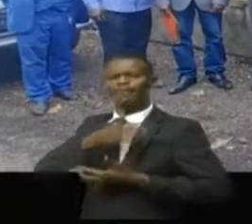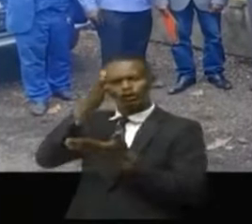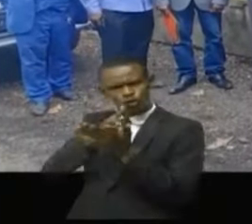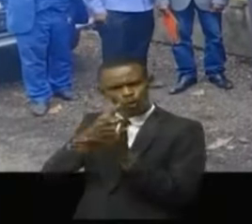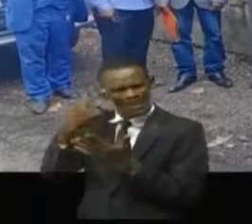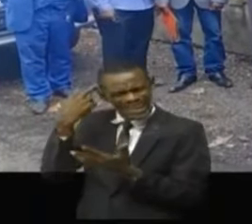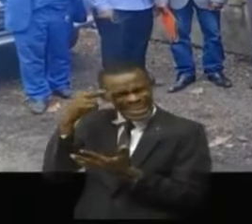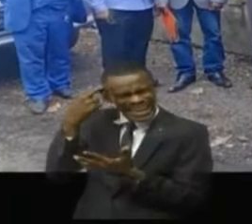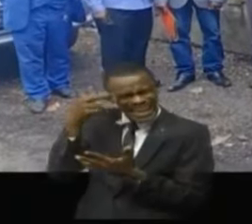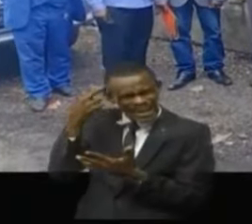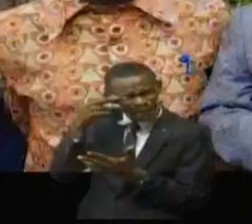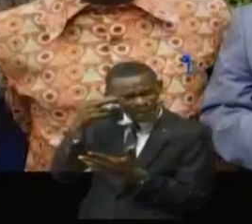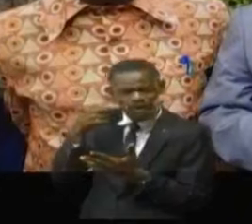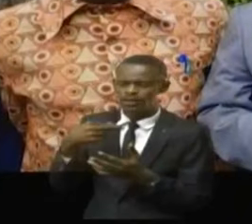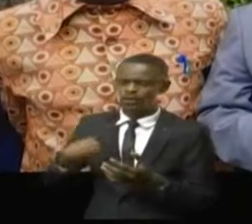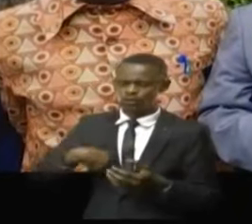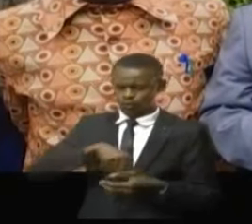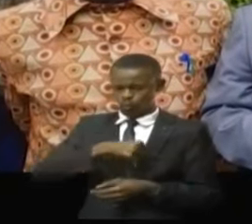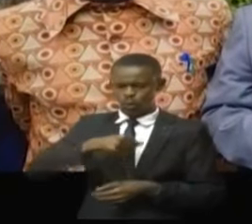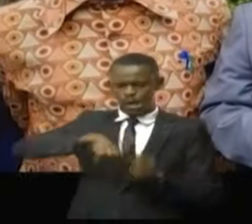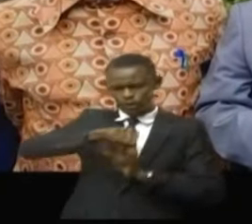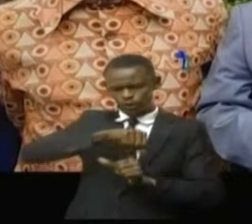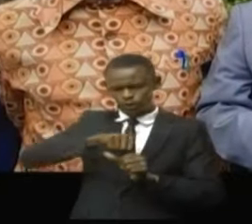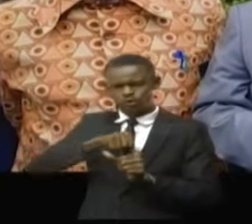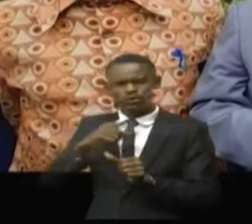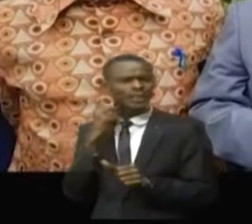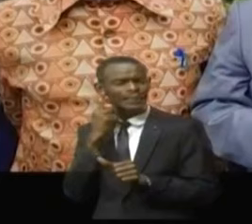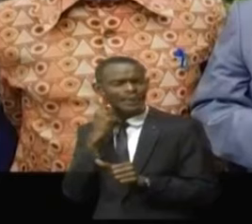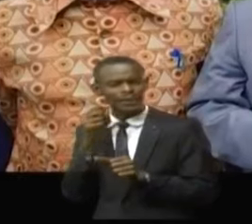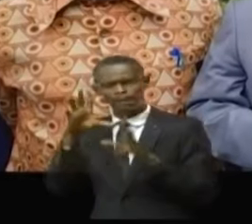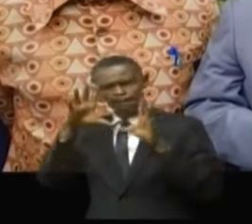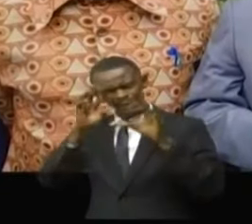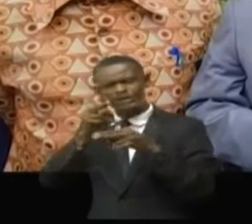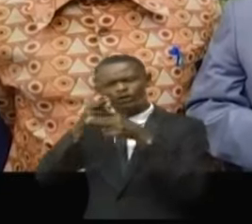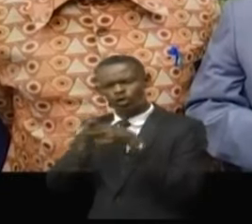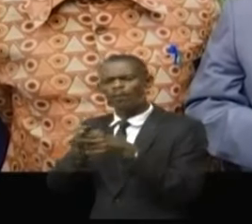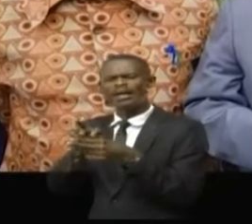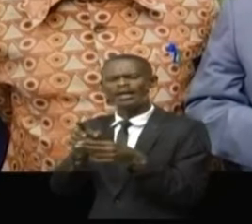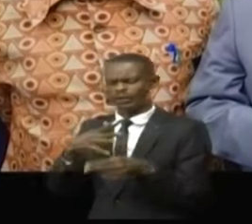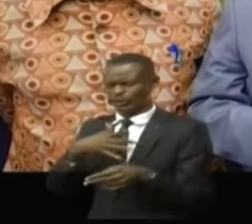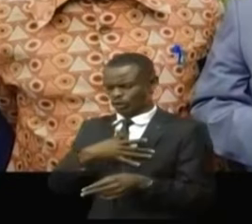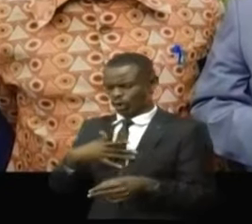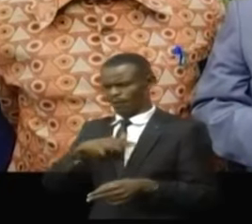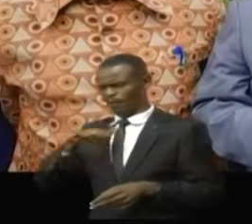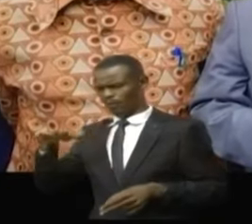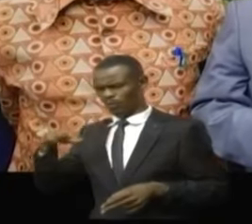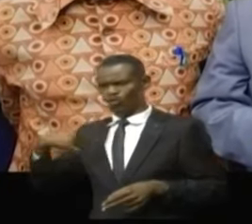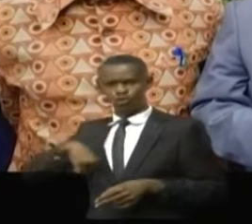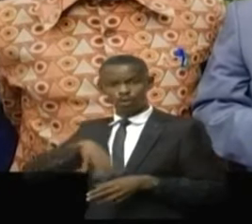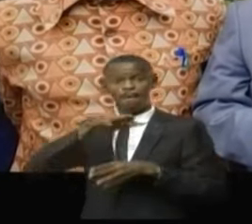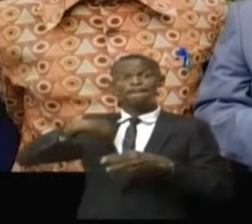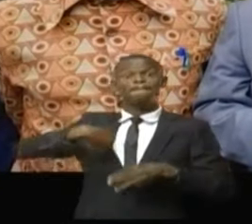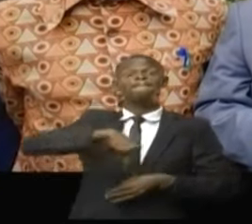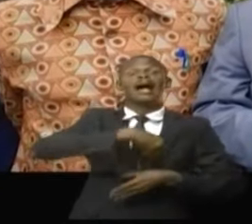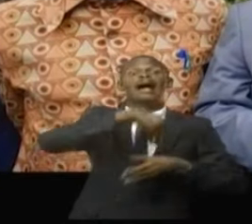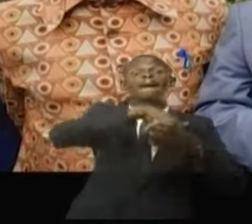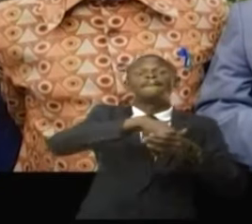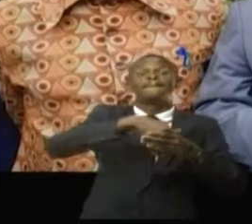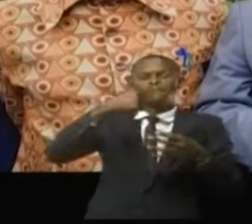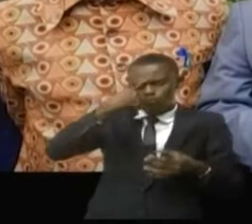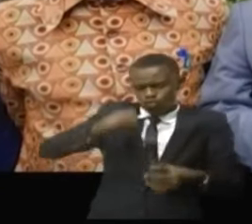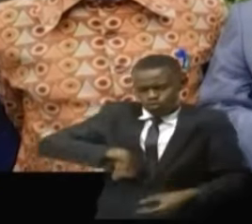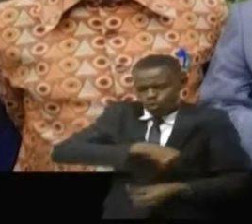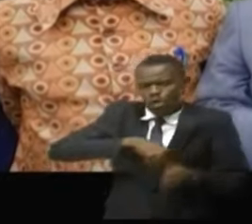Ouéza du Nord Kivu remercient sincèrement les chefs de l'État qui ne ménagent aucun effort pour le rétablissement d'une paix durable